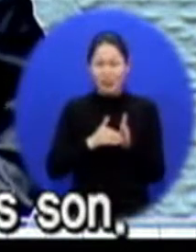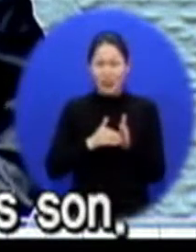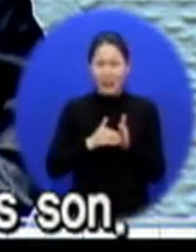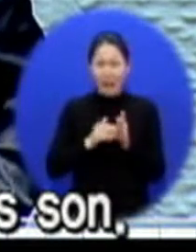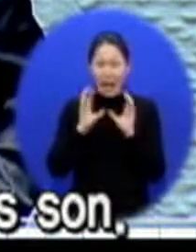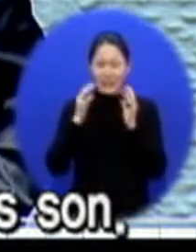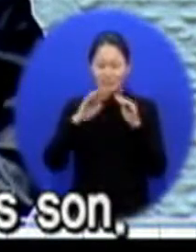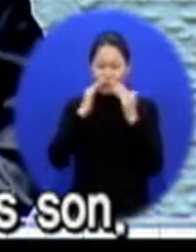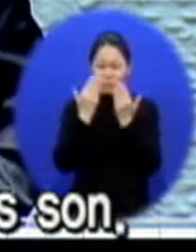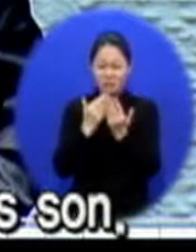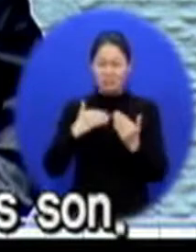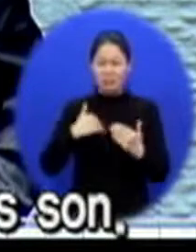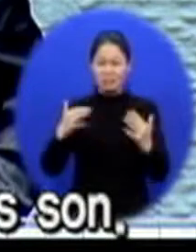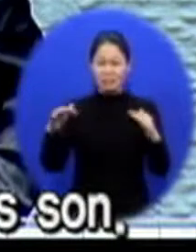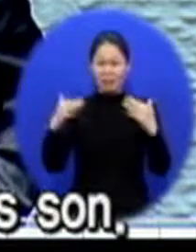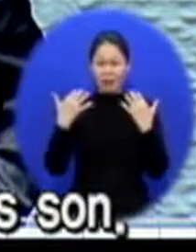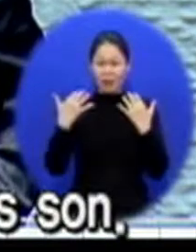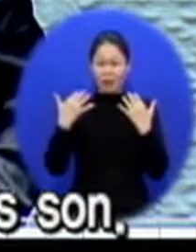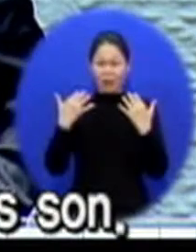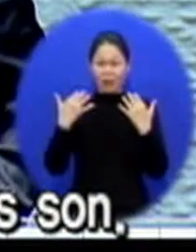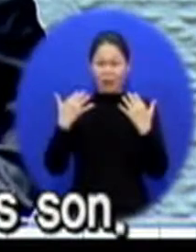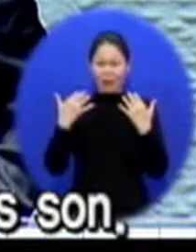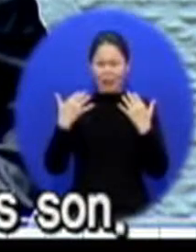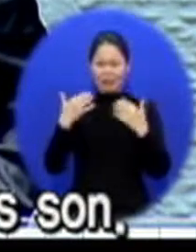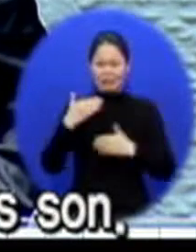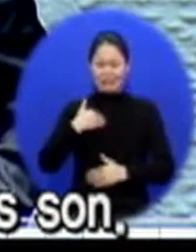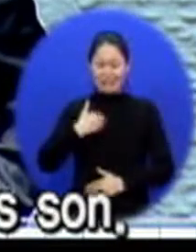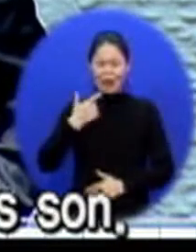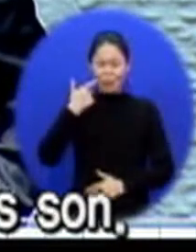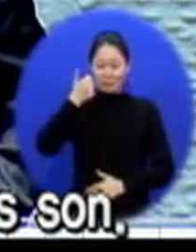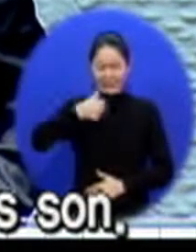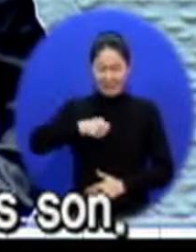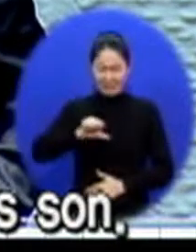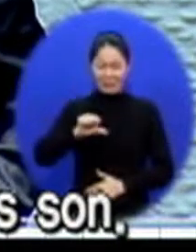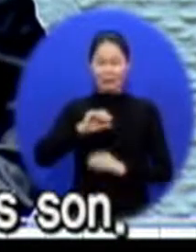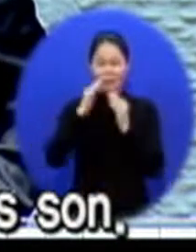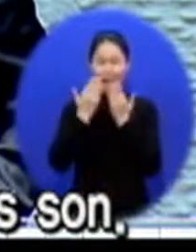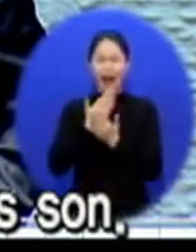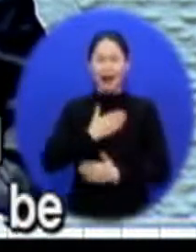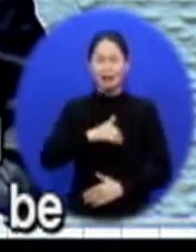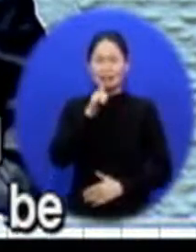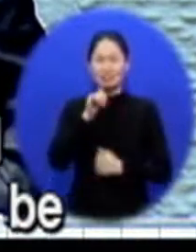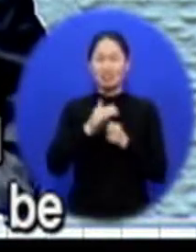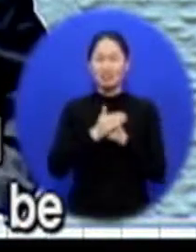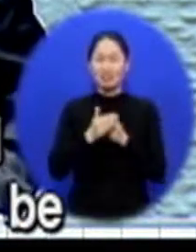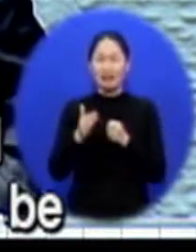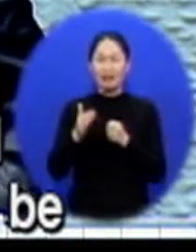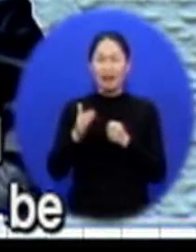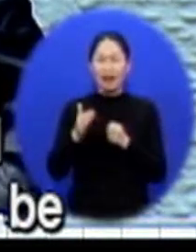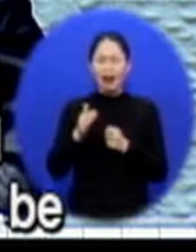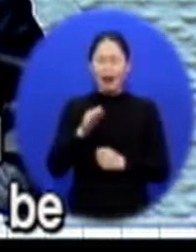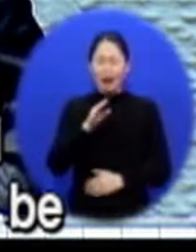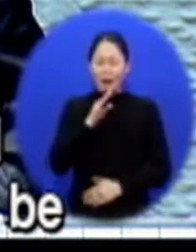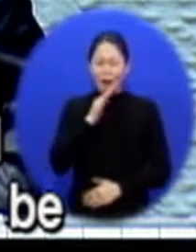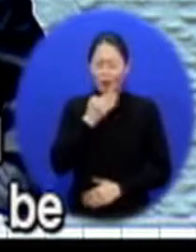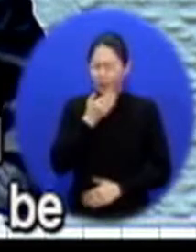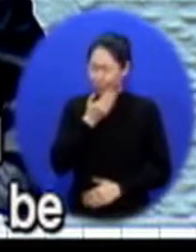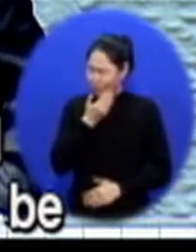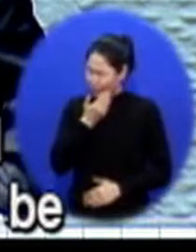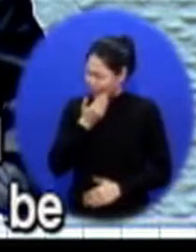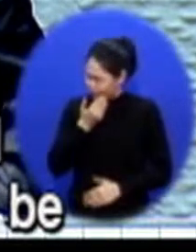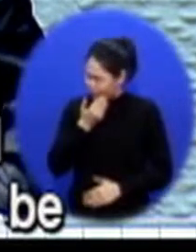찾아봤습니다 제가 목사 아들이라는 걸 다 알고 있었기 때문에 얼마나 창피한지